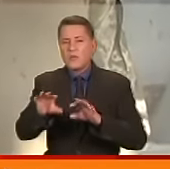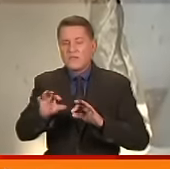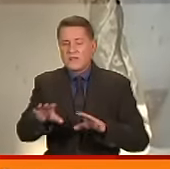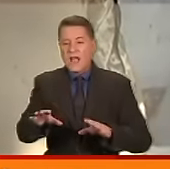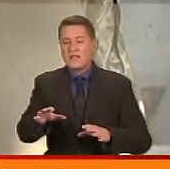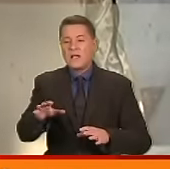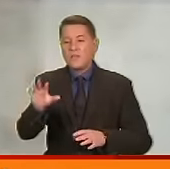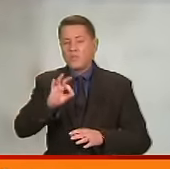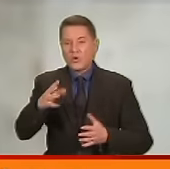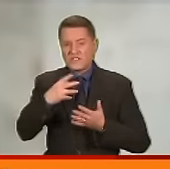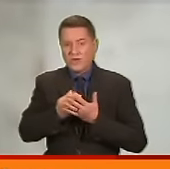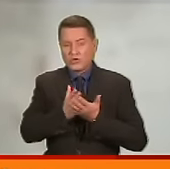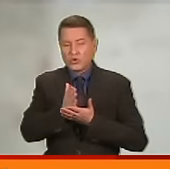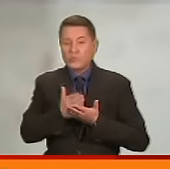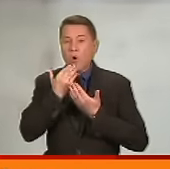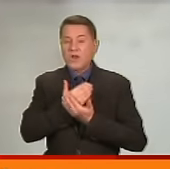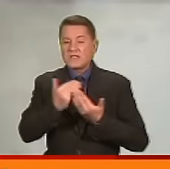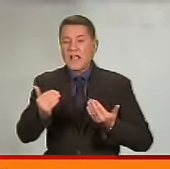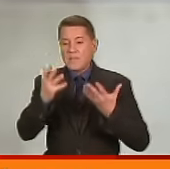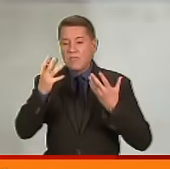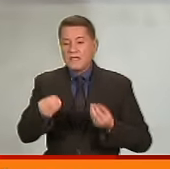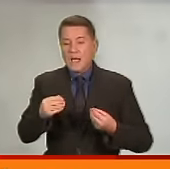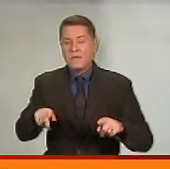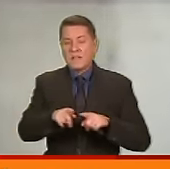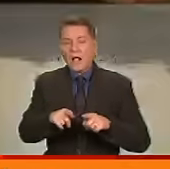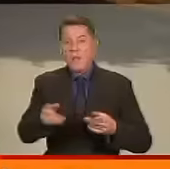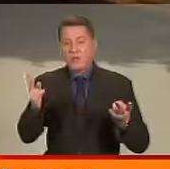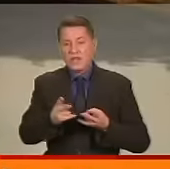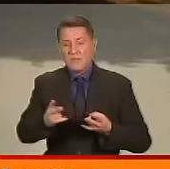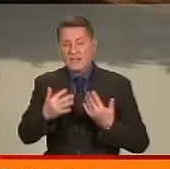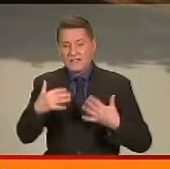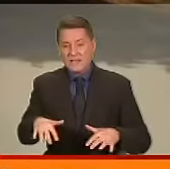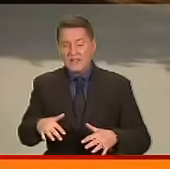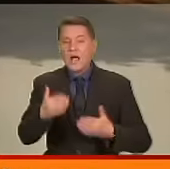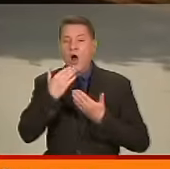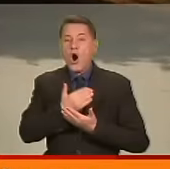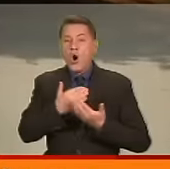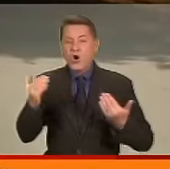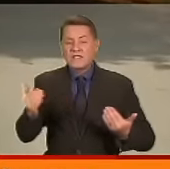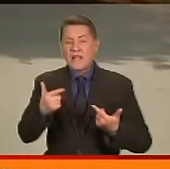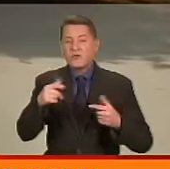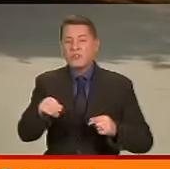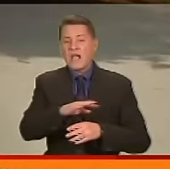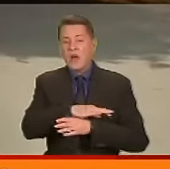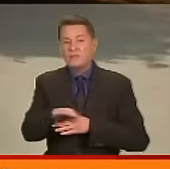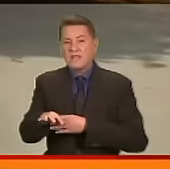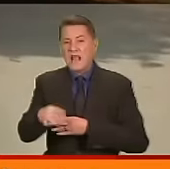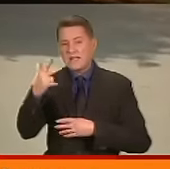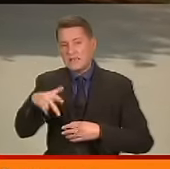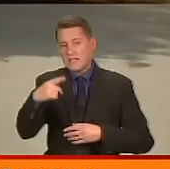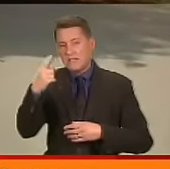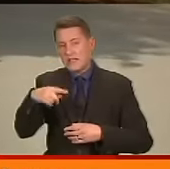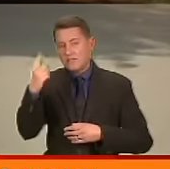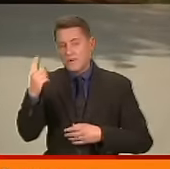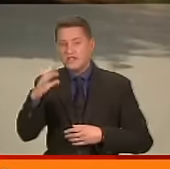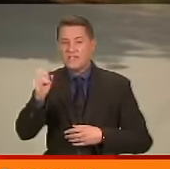фронтову ніч. Щоправда, останніми днями така потреба зникла. Востаннє Попасну досить сильно обстріляли в ніч з 30 на